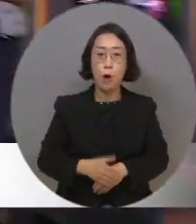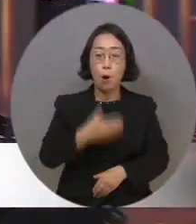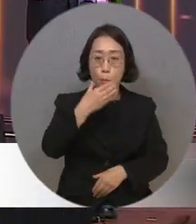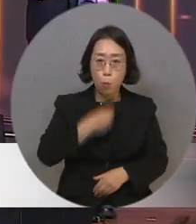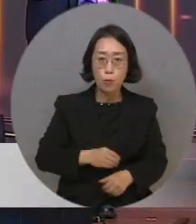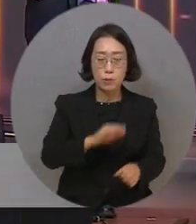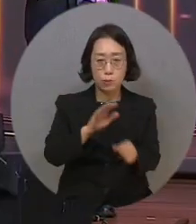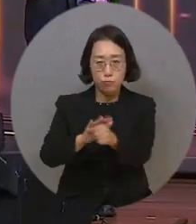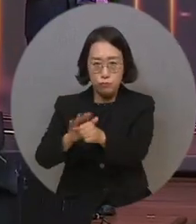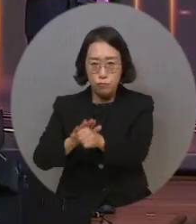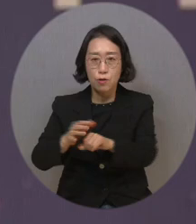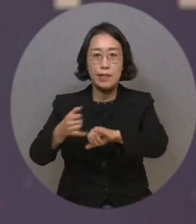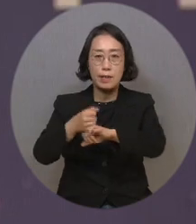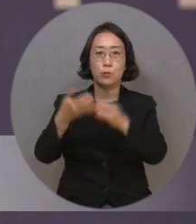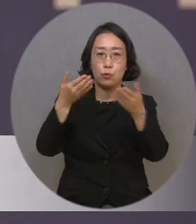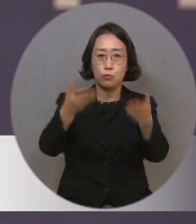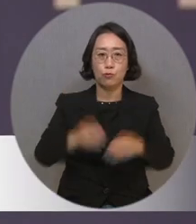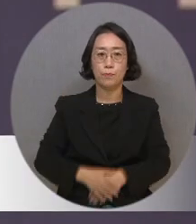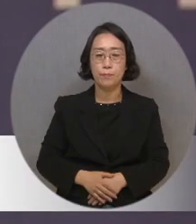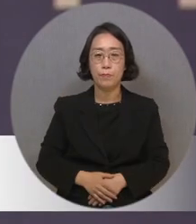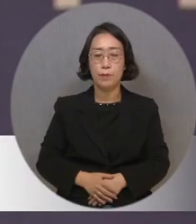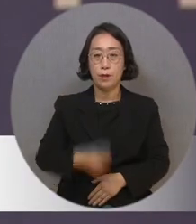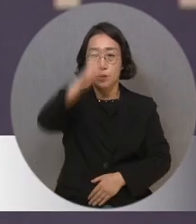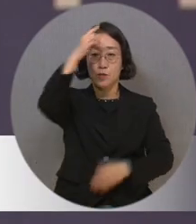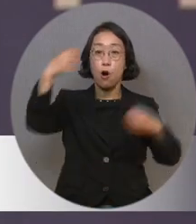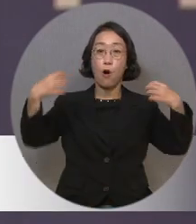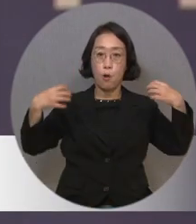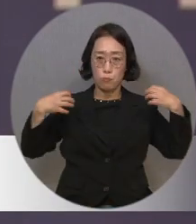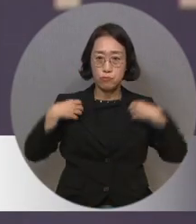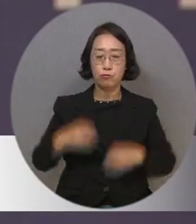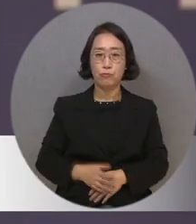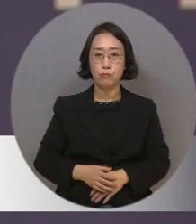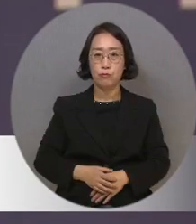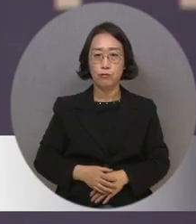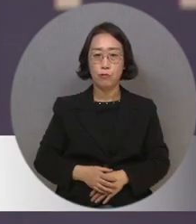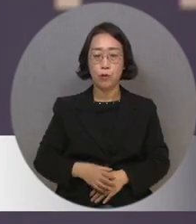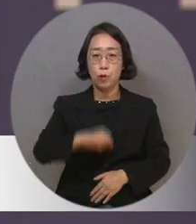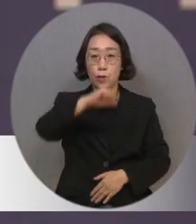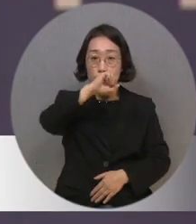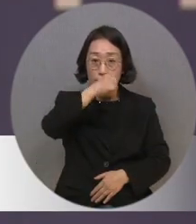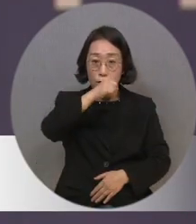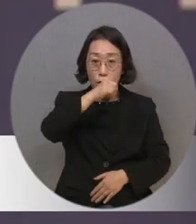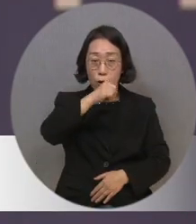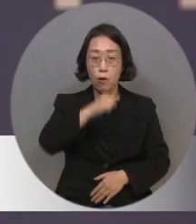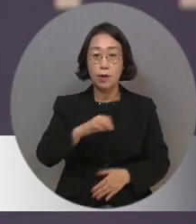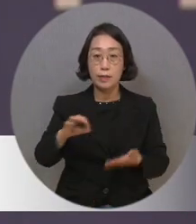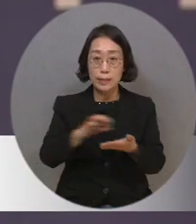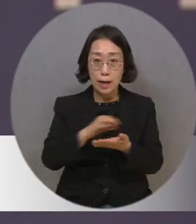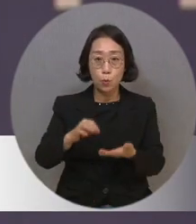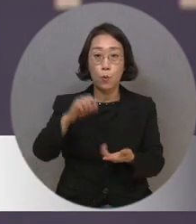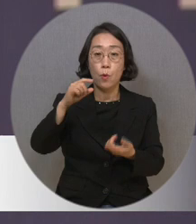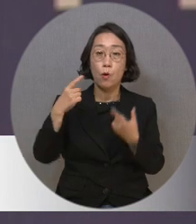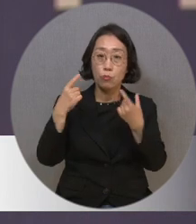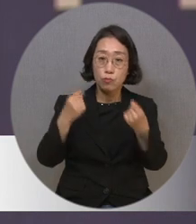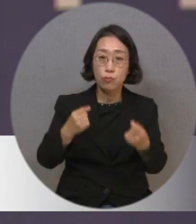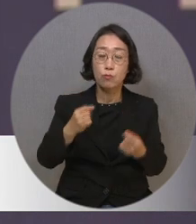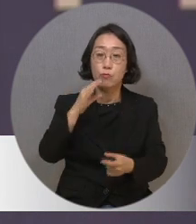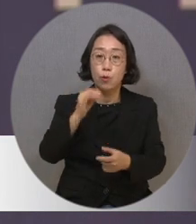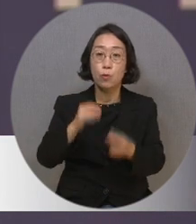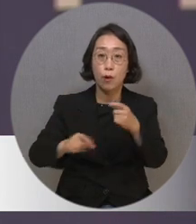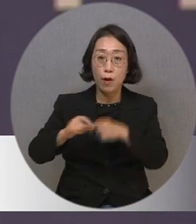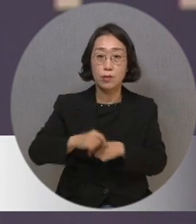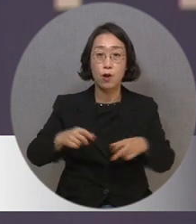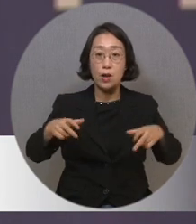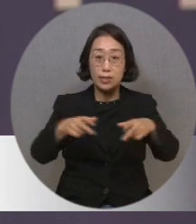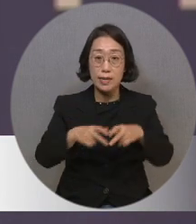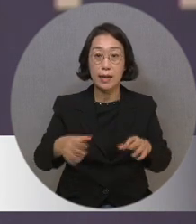확대를 약속했습니다. 정부는 건전 재정 기조를 유지하면서도 내년도 장애인 분야